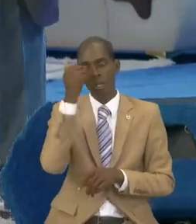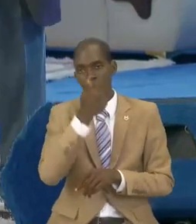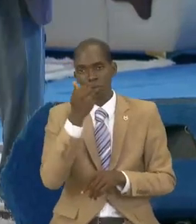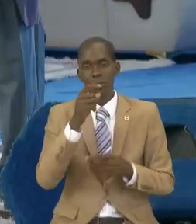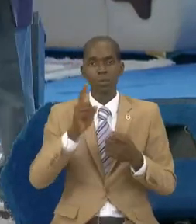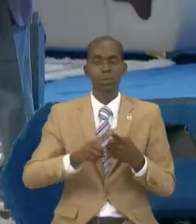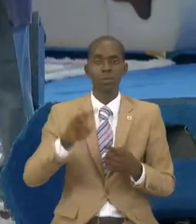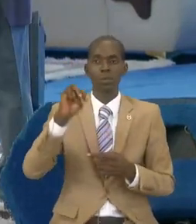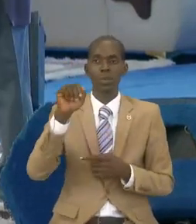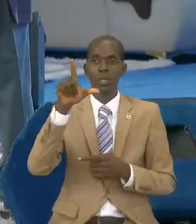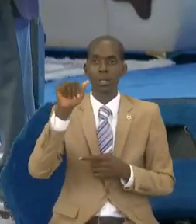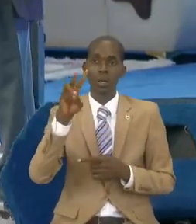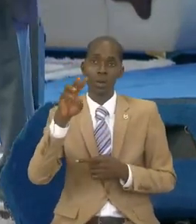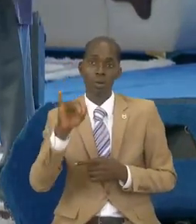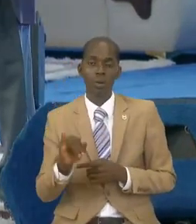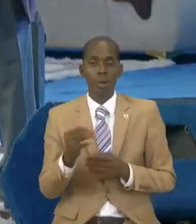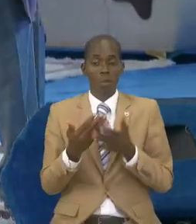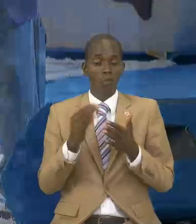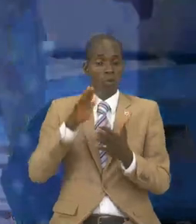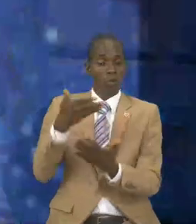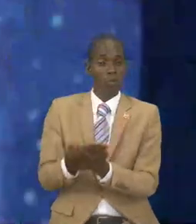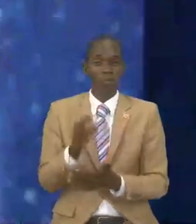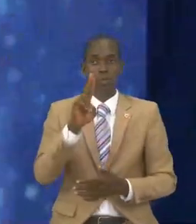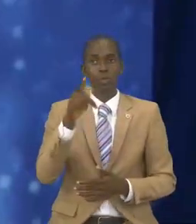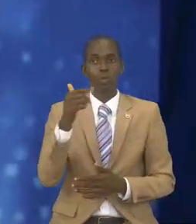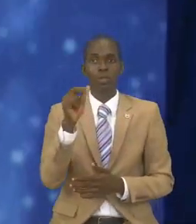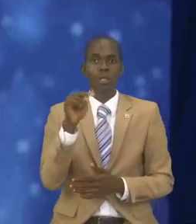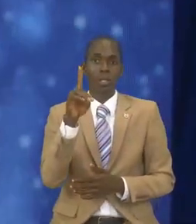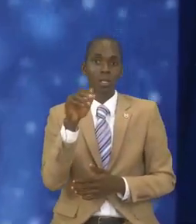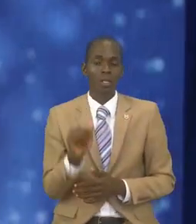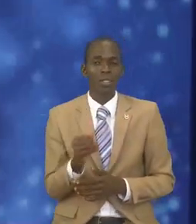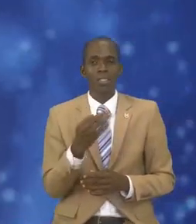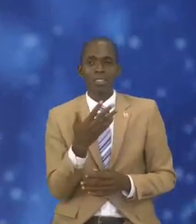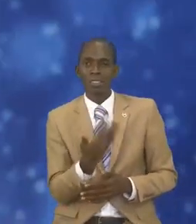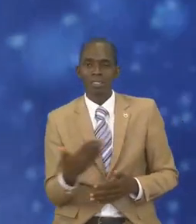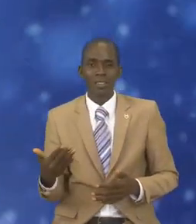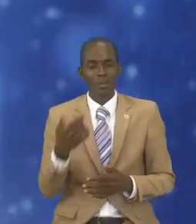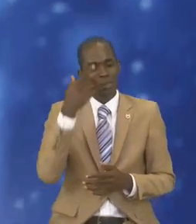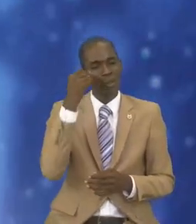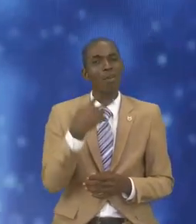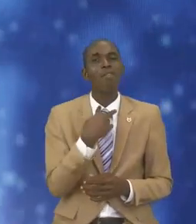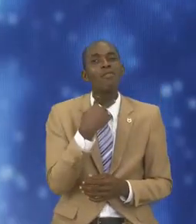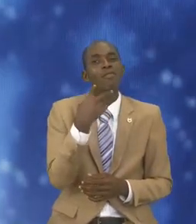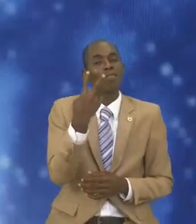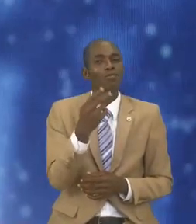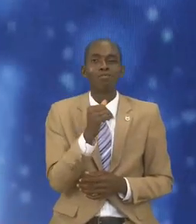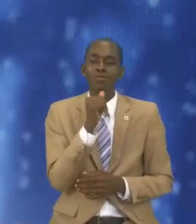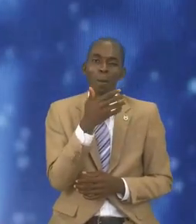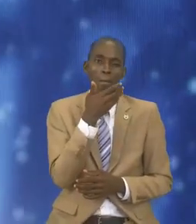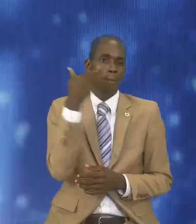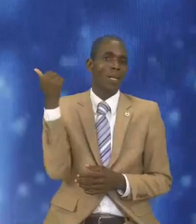Malawi, avant d'arriver en Ouganda, et les conditions des choses pour ma voix n'étaient pas